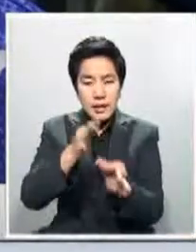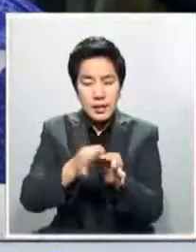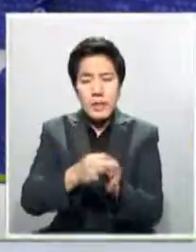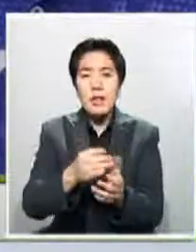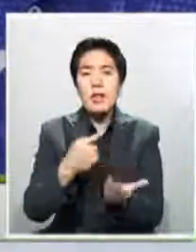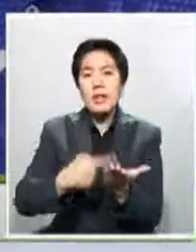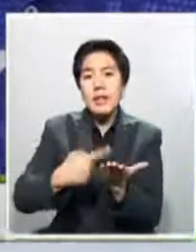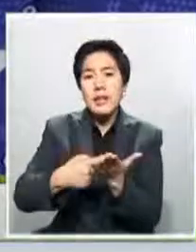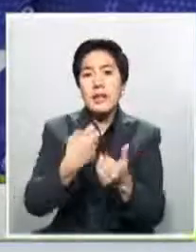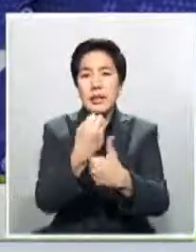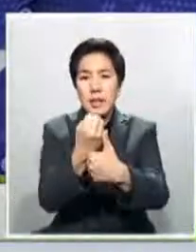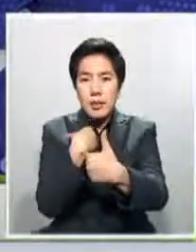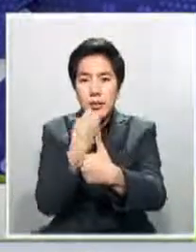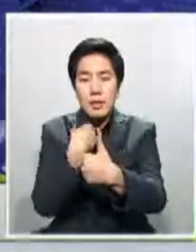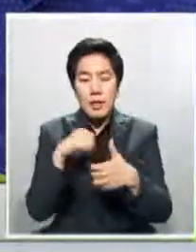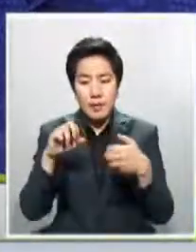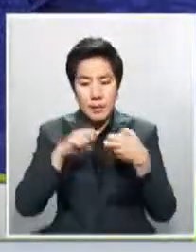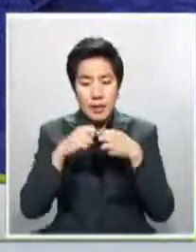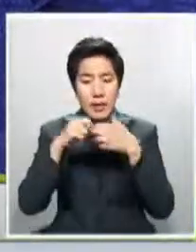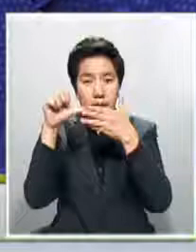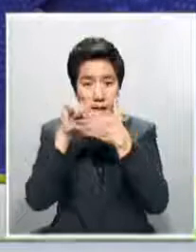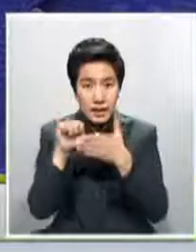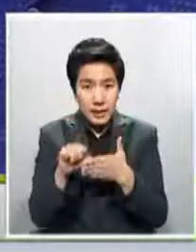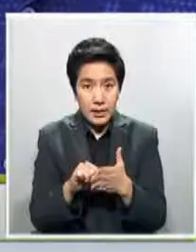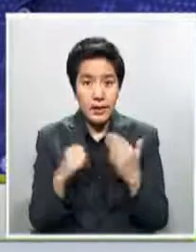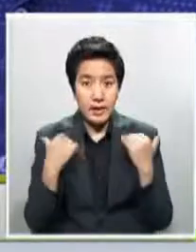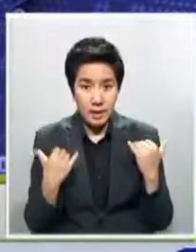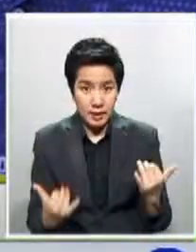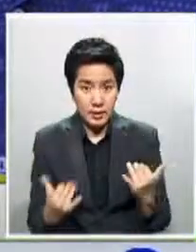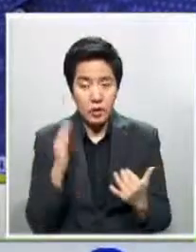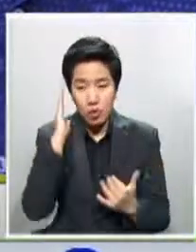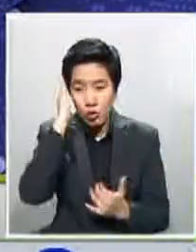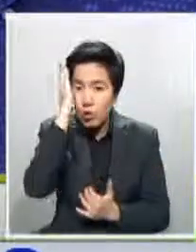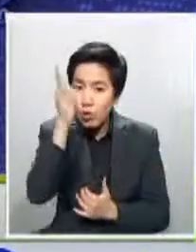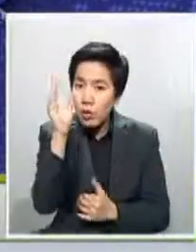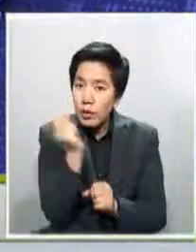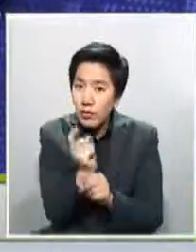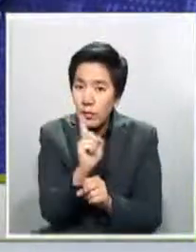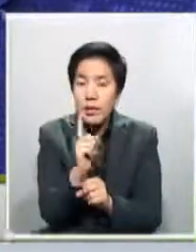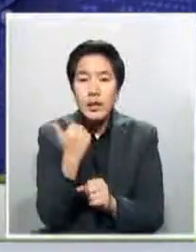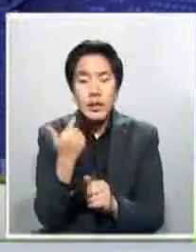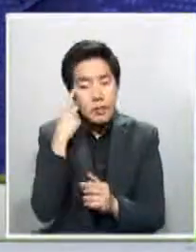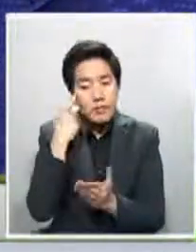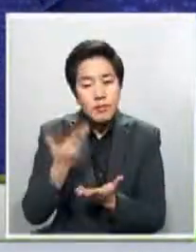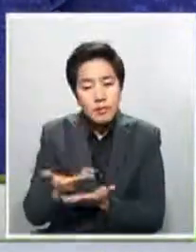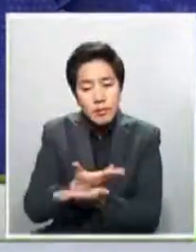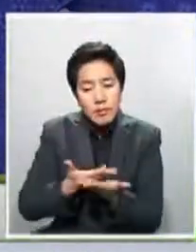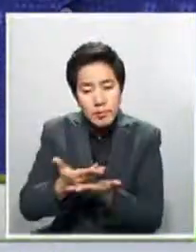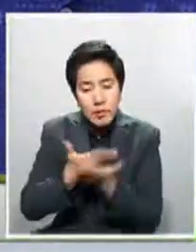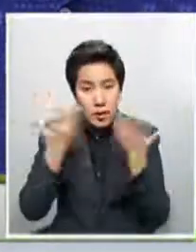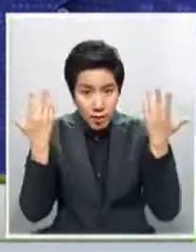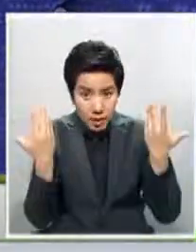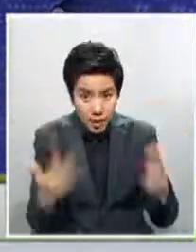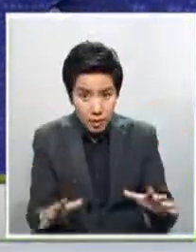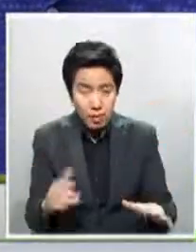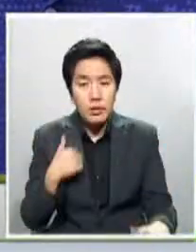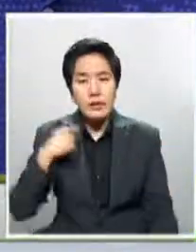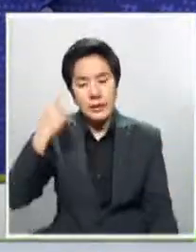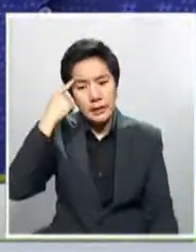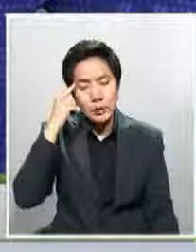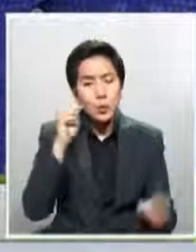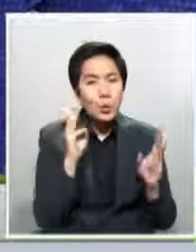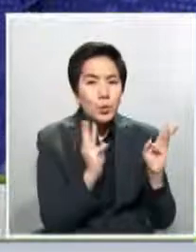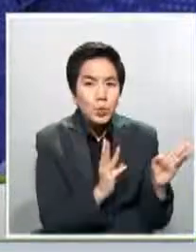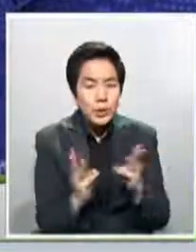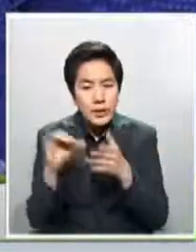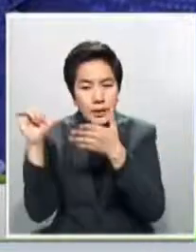าเรื่องของการแก้ไขปัญหาหนี้สินนอกระบบหลังจากนั้นเนี่ยก็จะพิจารณาว่าจะสามาร